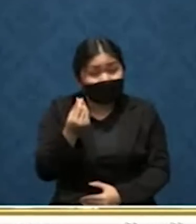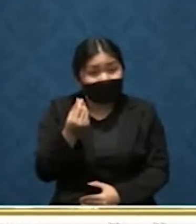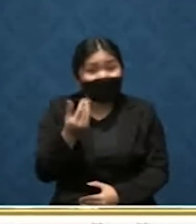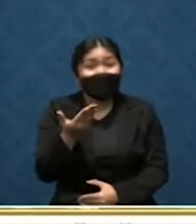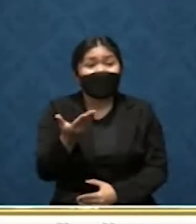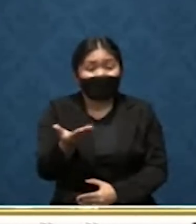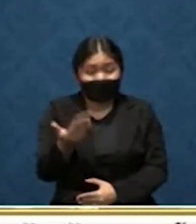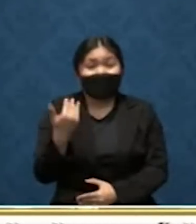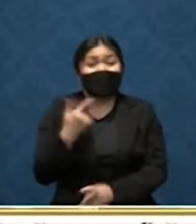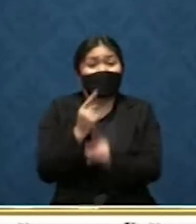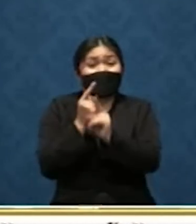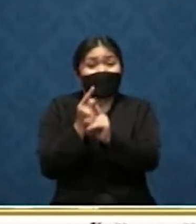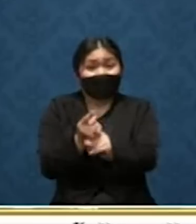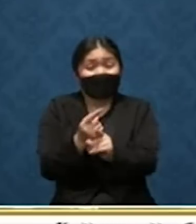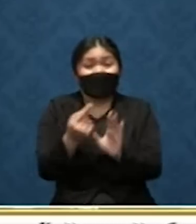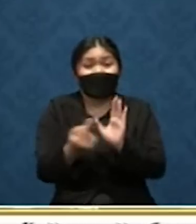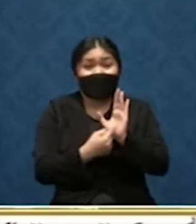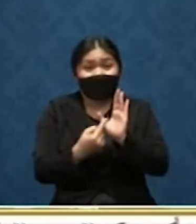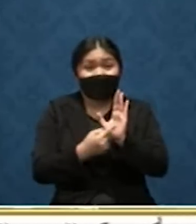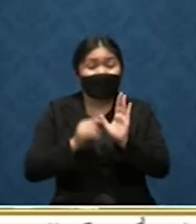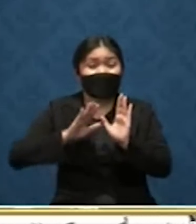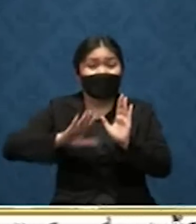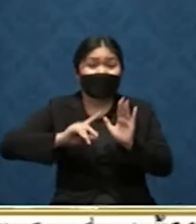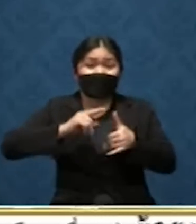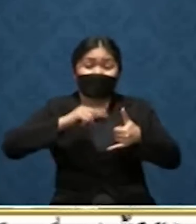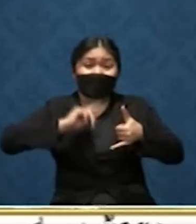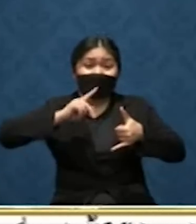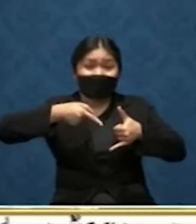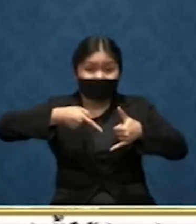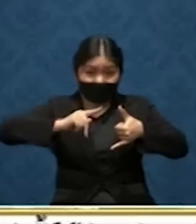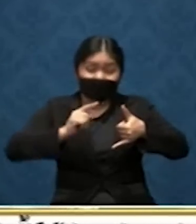คำสารภาพเลยครับของงานสาว ป่อป่า